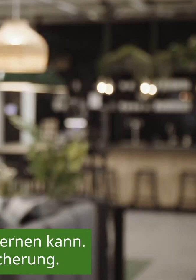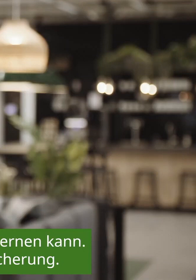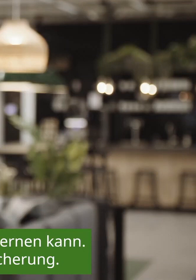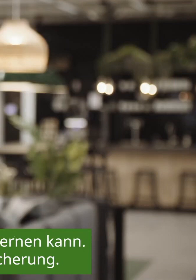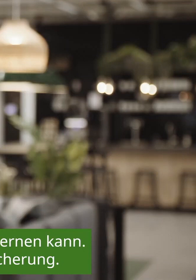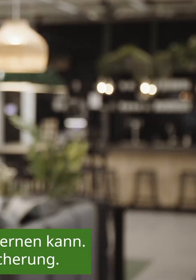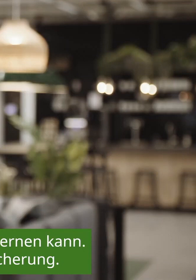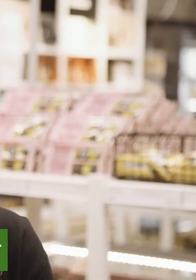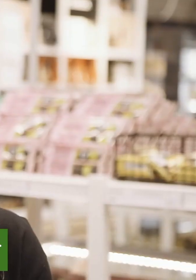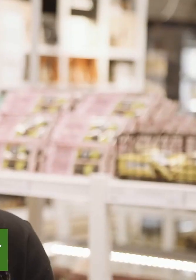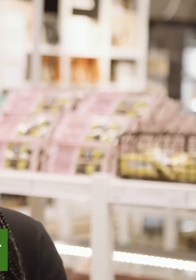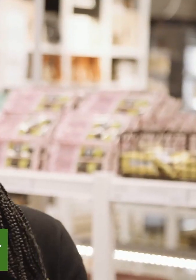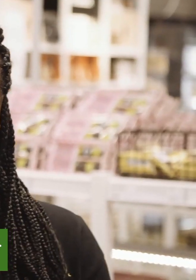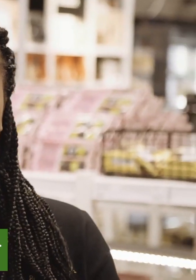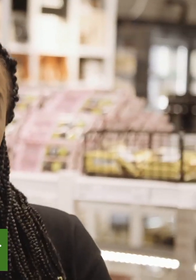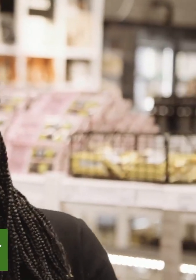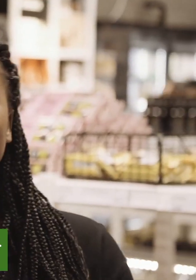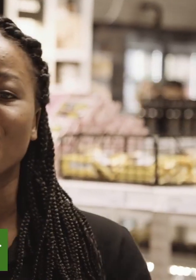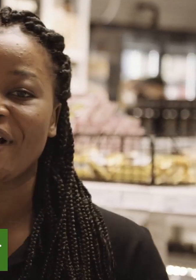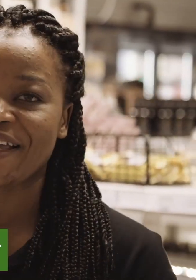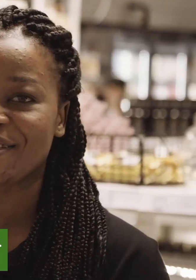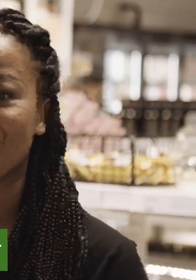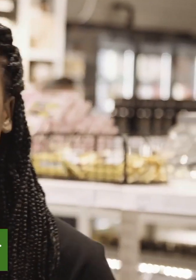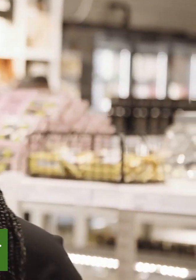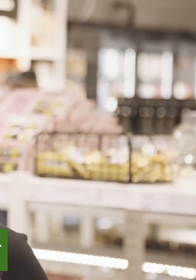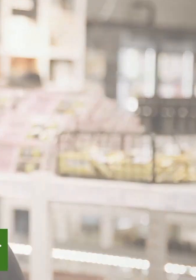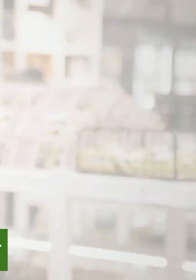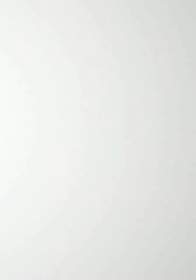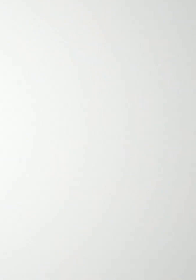Mal eine Bereicherung. Oh, you are welcome. We are expecting you guys.